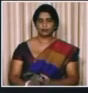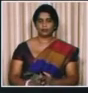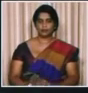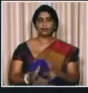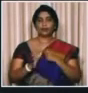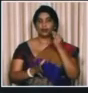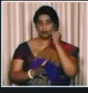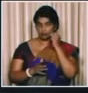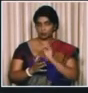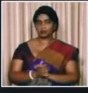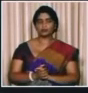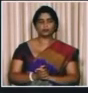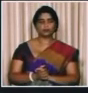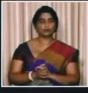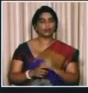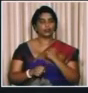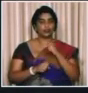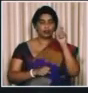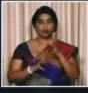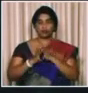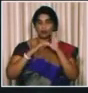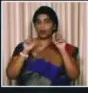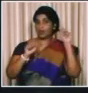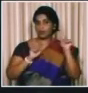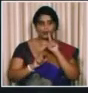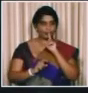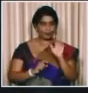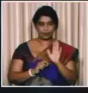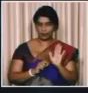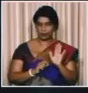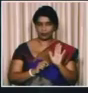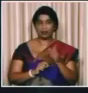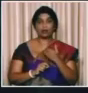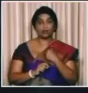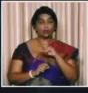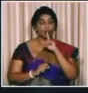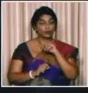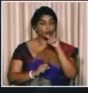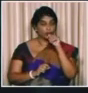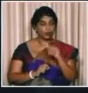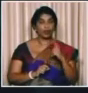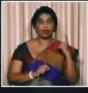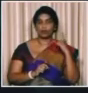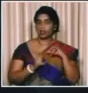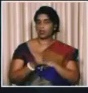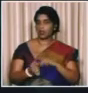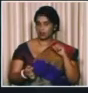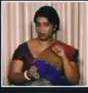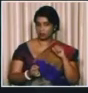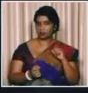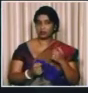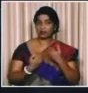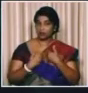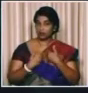ගරු අනුරදිසනාගේ මැතිතුමා රාජ්‍ය නිලධාරින්ගේ ගොඩක නම කිව්වේ නැහැ මම කිව්වේ නිශ්චිත වශයෙන් කිව්වේ ආරක්ෂක ලේකම්වරයාගේ